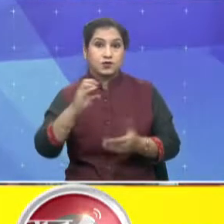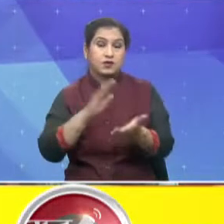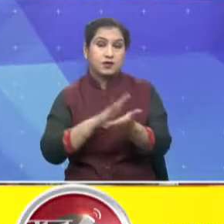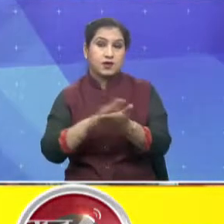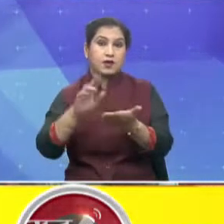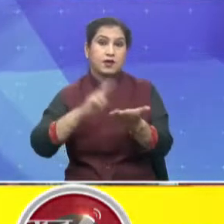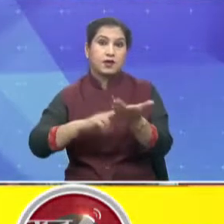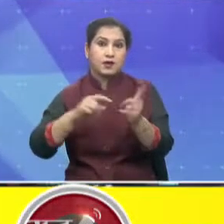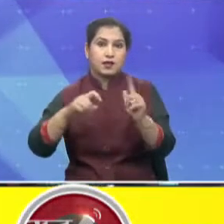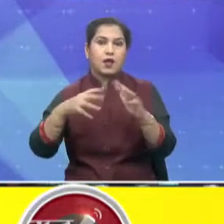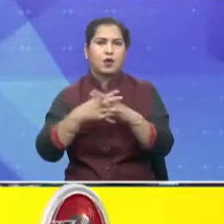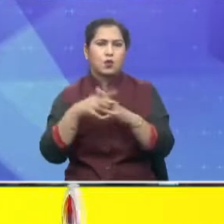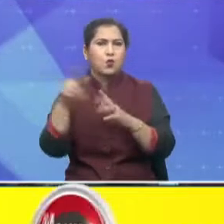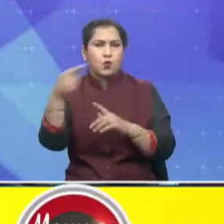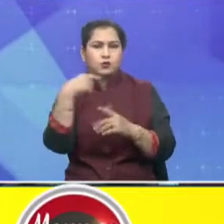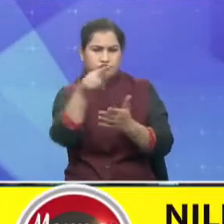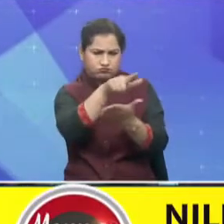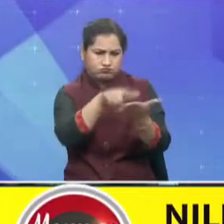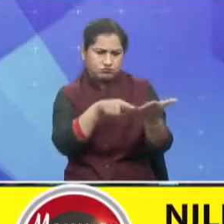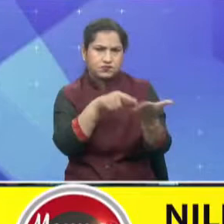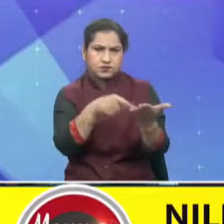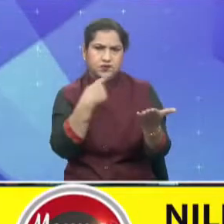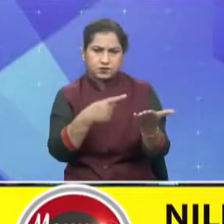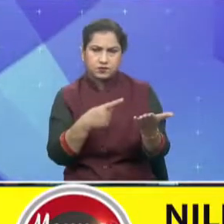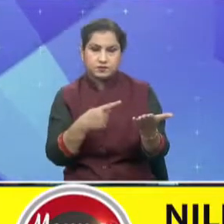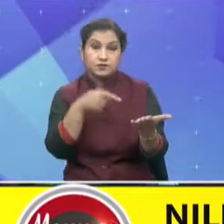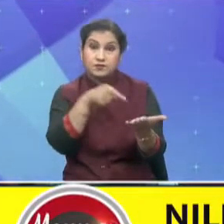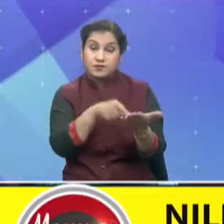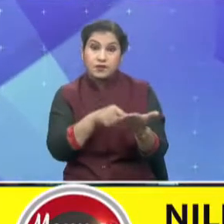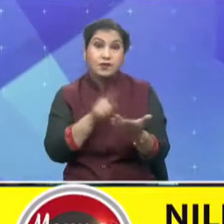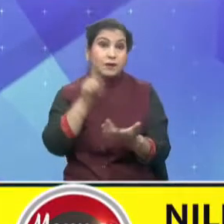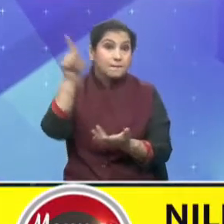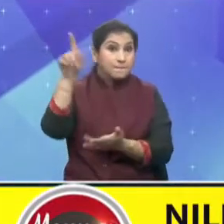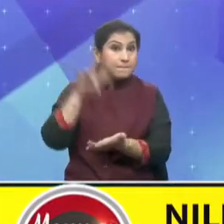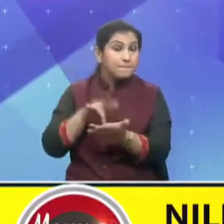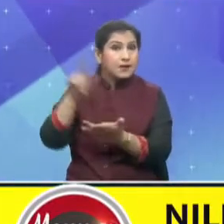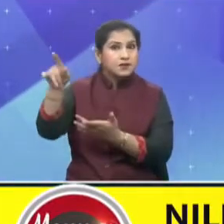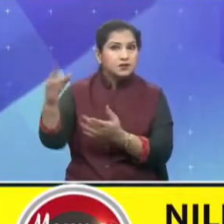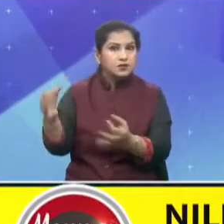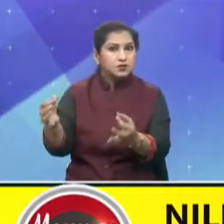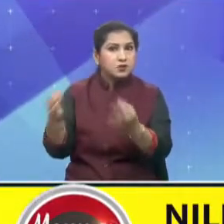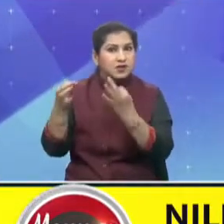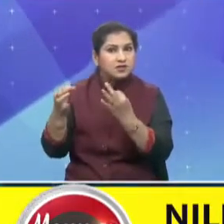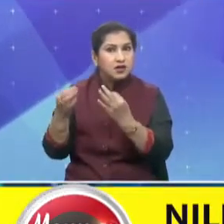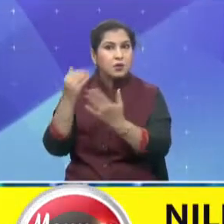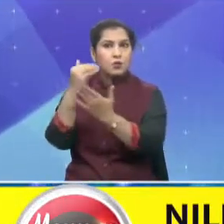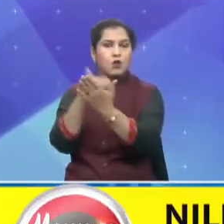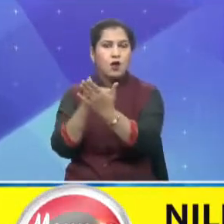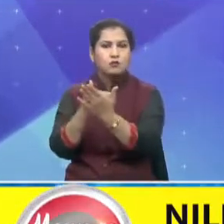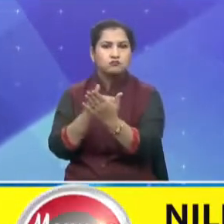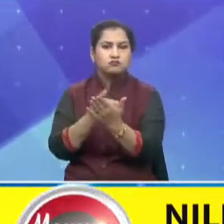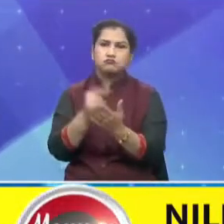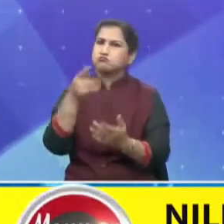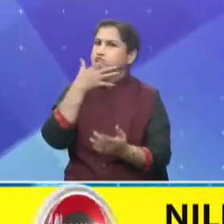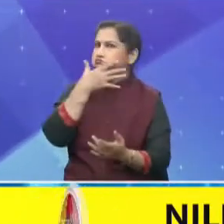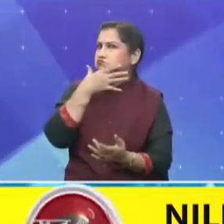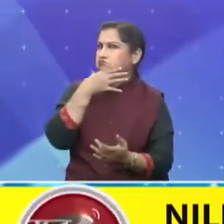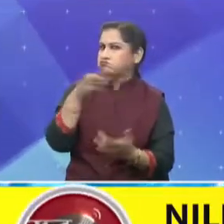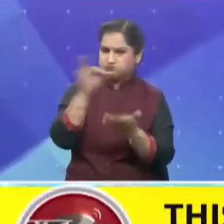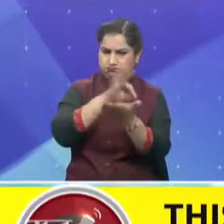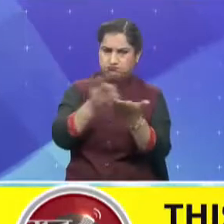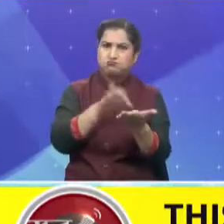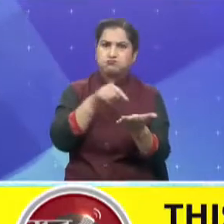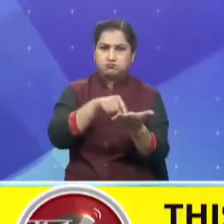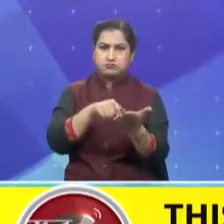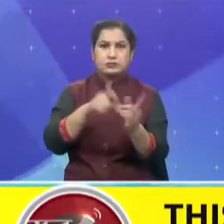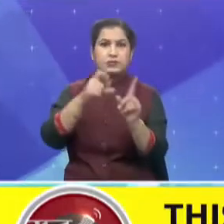करना चाहूंगा। नीलेश जी ने लखनऊ में हुए एक अनूठे ड्रोन शो की बहुत प्रशंसा की है। ये